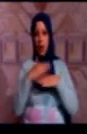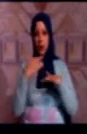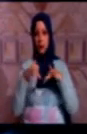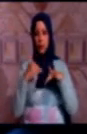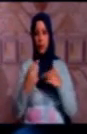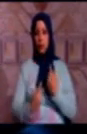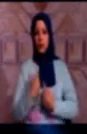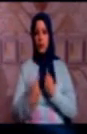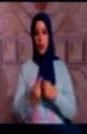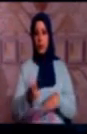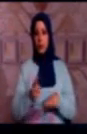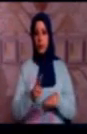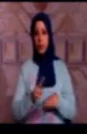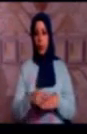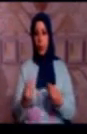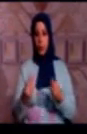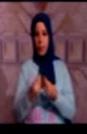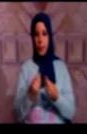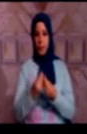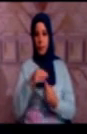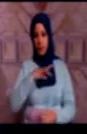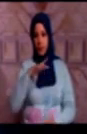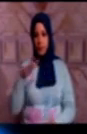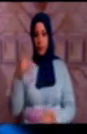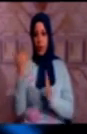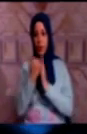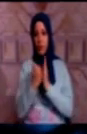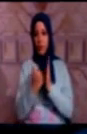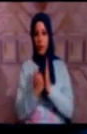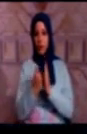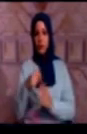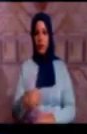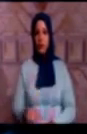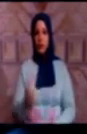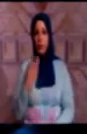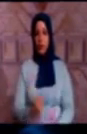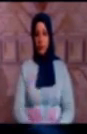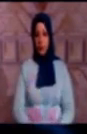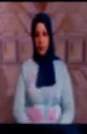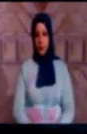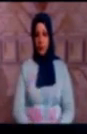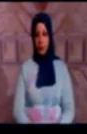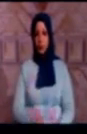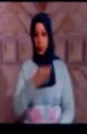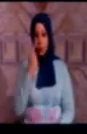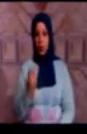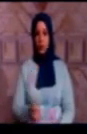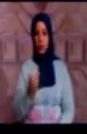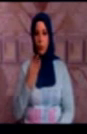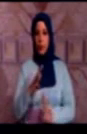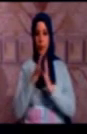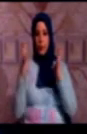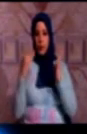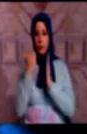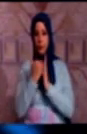والقريبه من المسطحات المائيه انخفاض في الرؤيه الافقيه فتره الصباح الباكر بصفه عامه الحمد لله الاج بشكل كبير